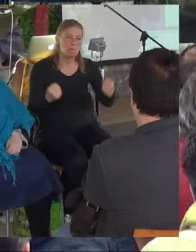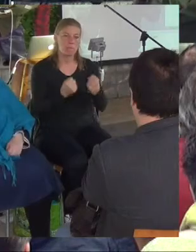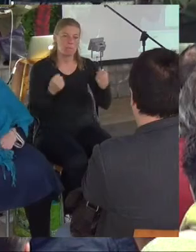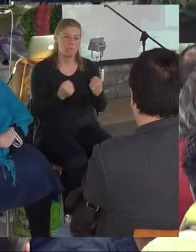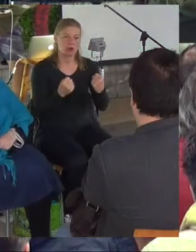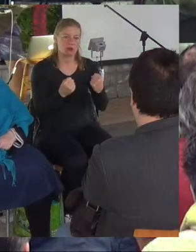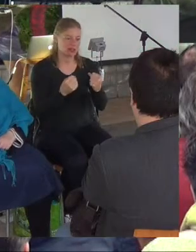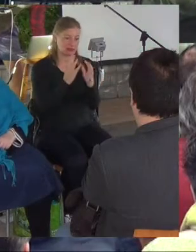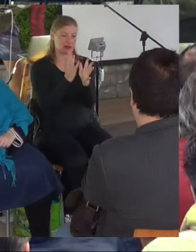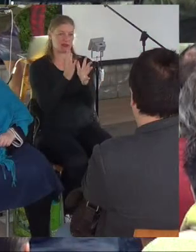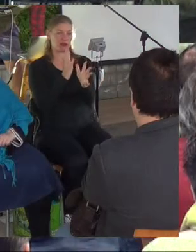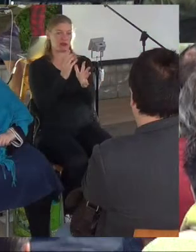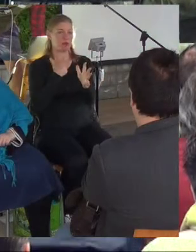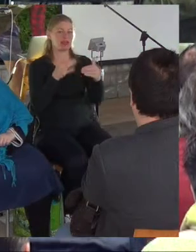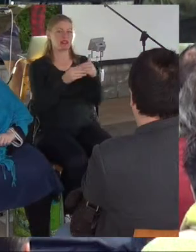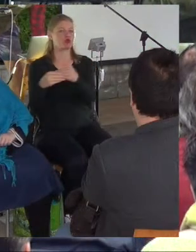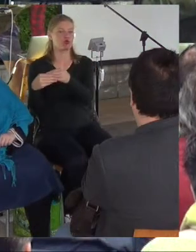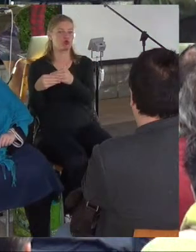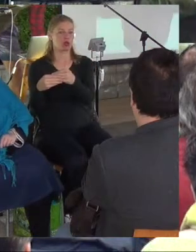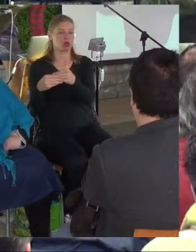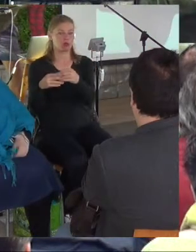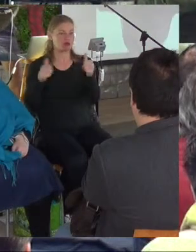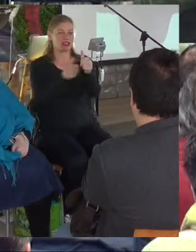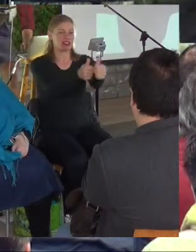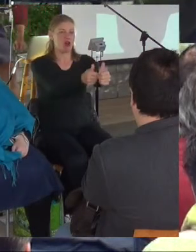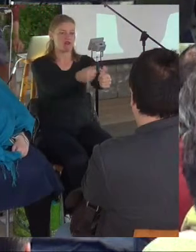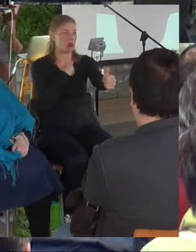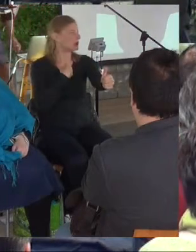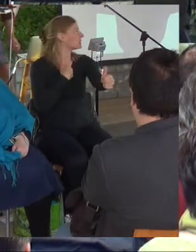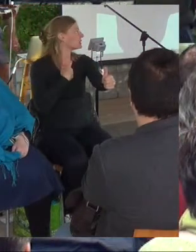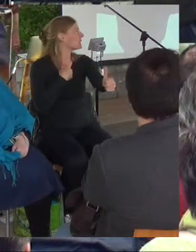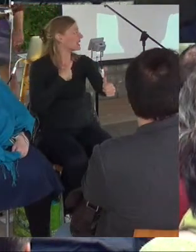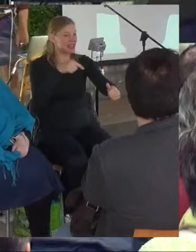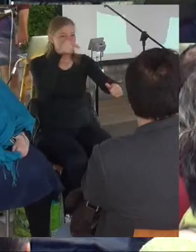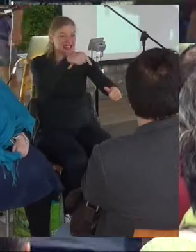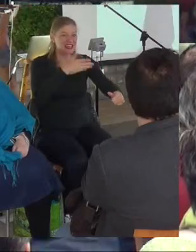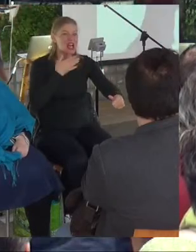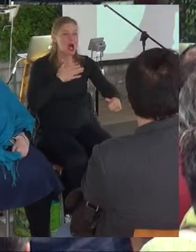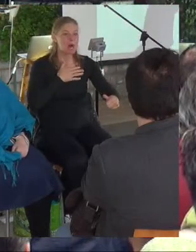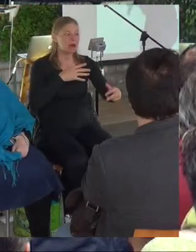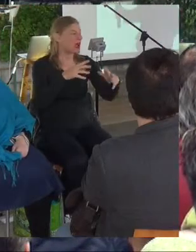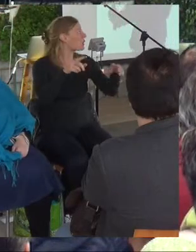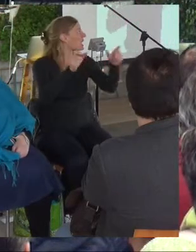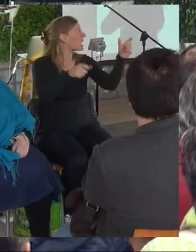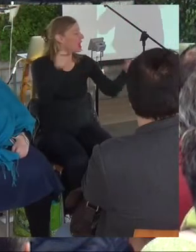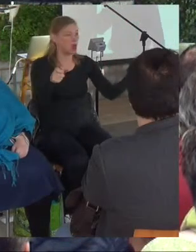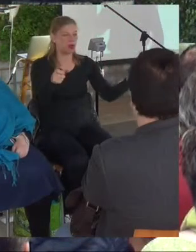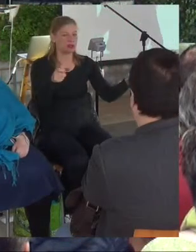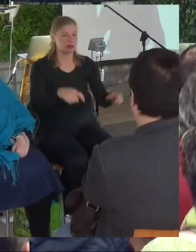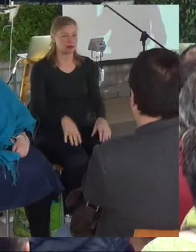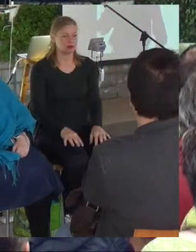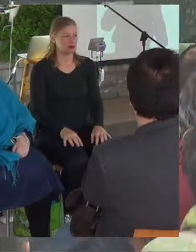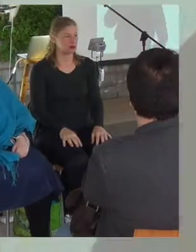nicht hintereinander. Ich bin kein Führer. Ich brauche hier brauche ich Leute. Und nicht hier oder